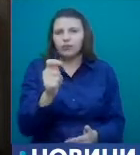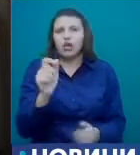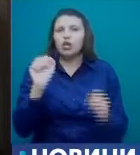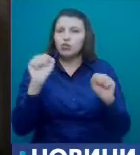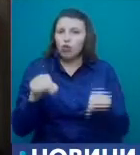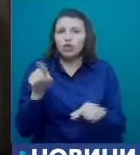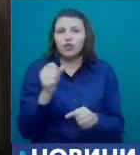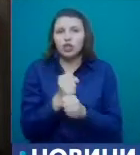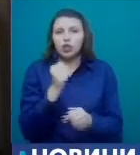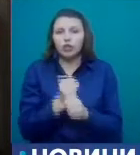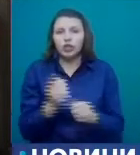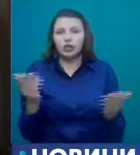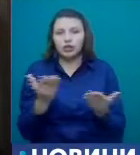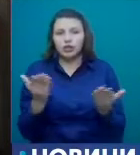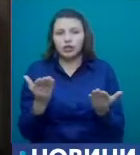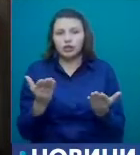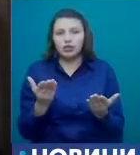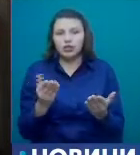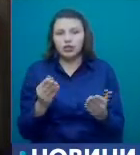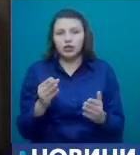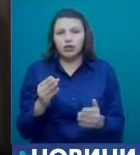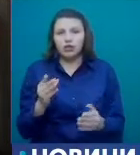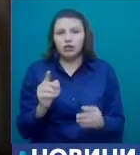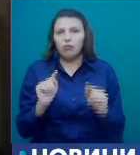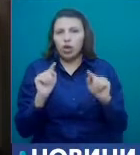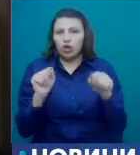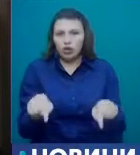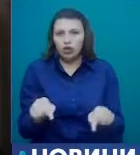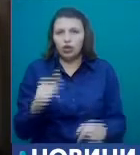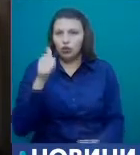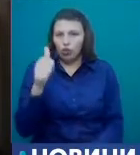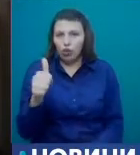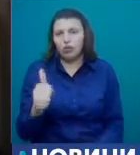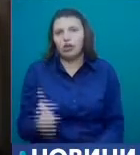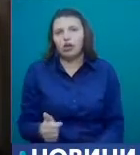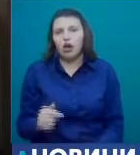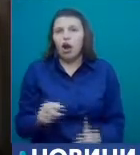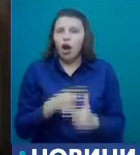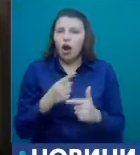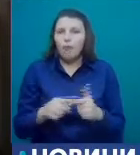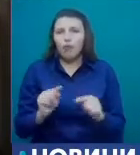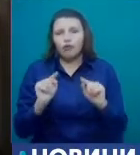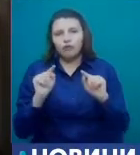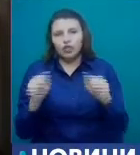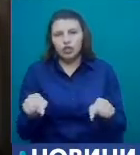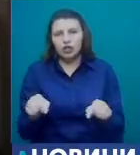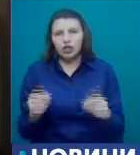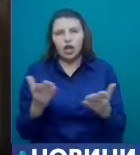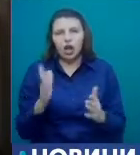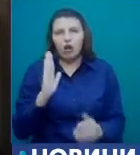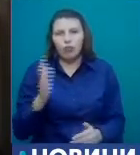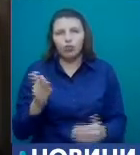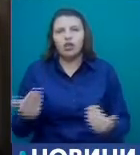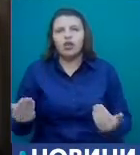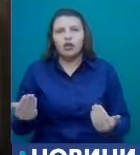зробити якийсь вчинок добрий, або вчинок, який буде вартий життя,